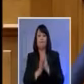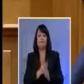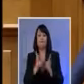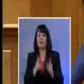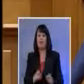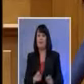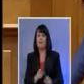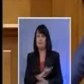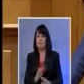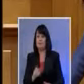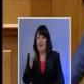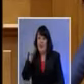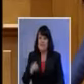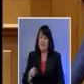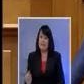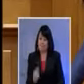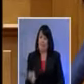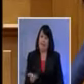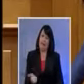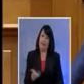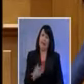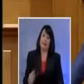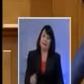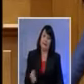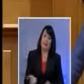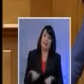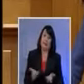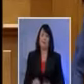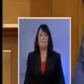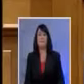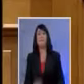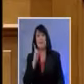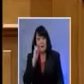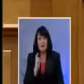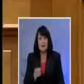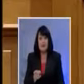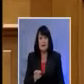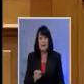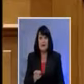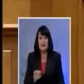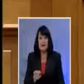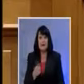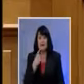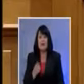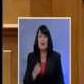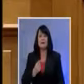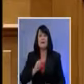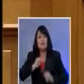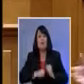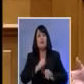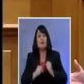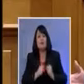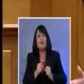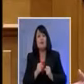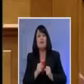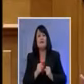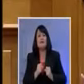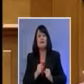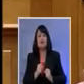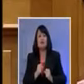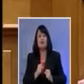Και από πίσω φυσικά εσείς τους σιγοντάρετε. Αλλά ξέρετε κάτι, παίρνοντας συνέχεια τα ρέστα σας, στο τέλος δεν σας μείνει